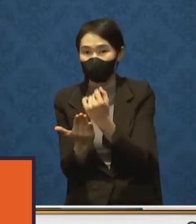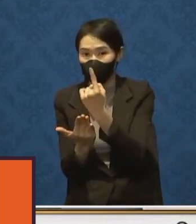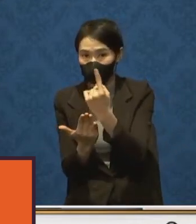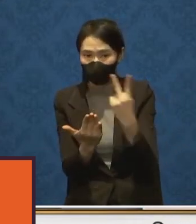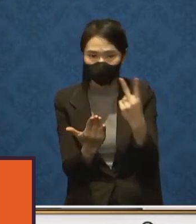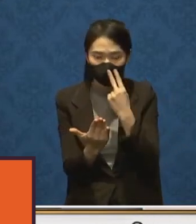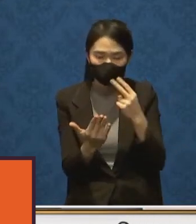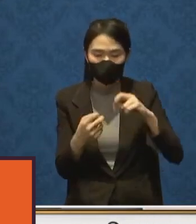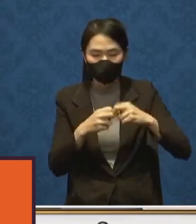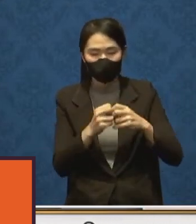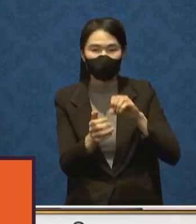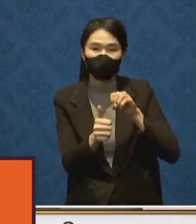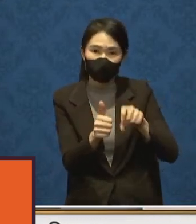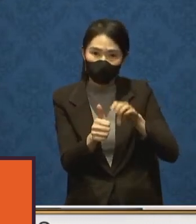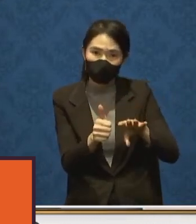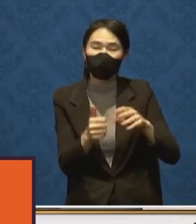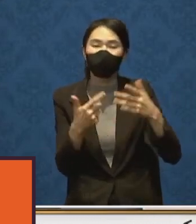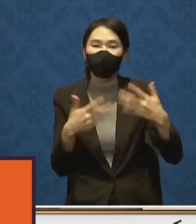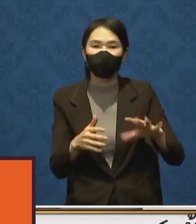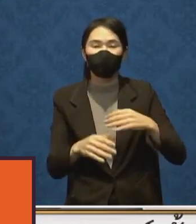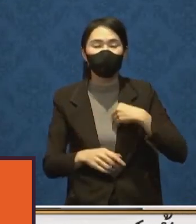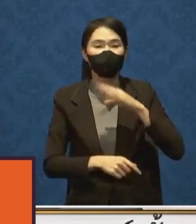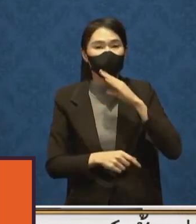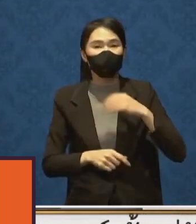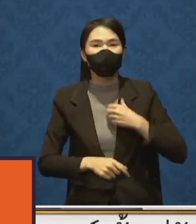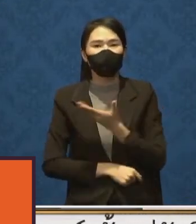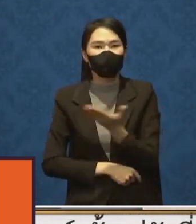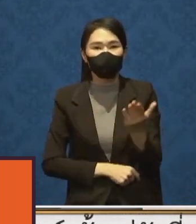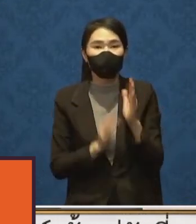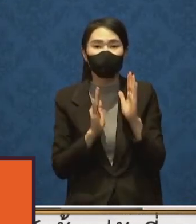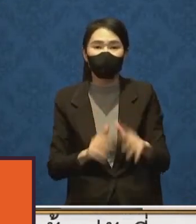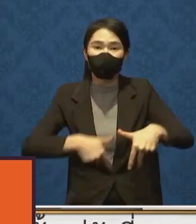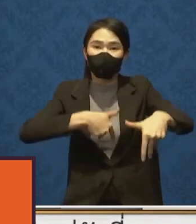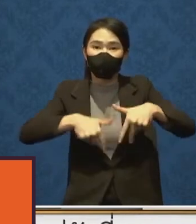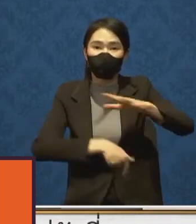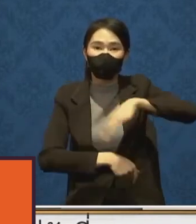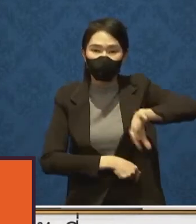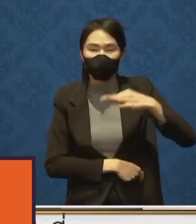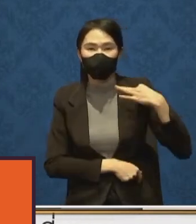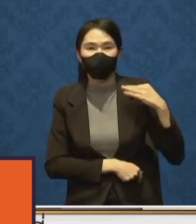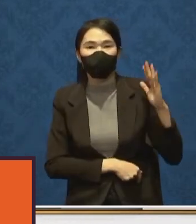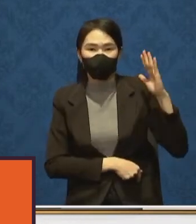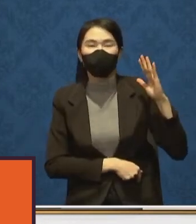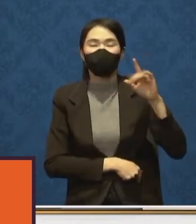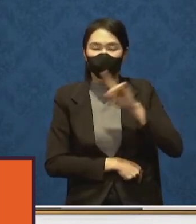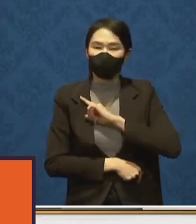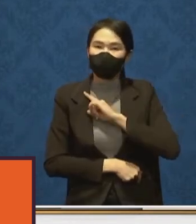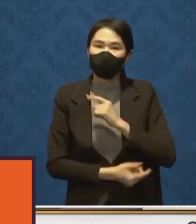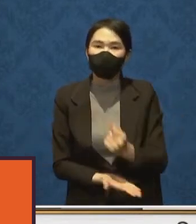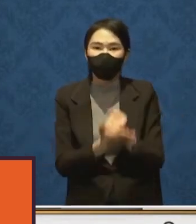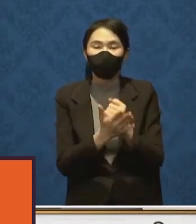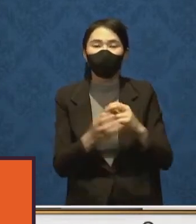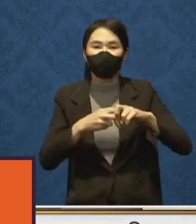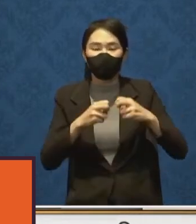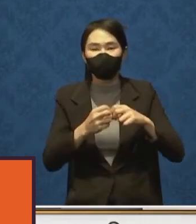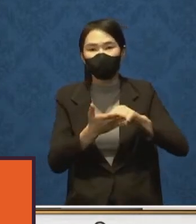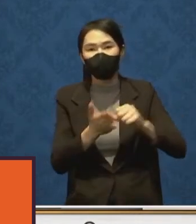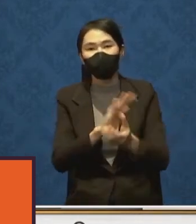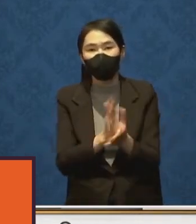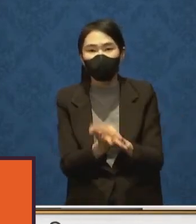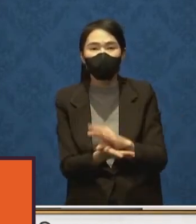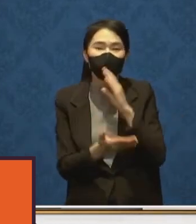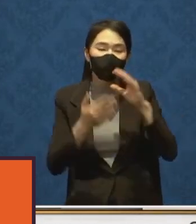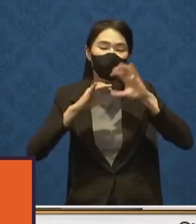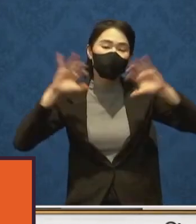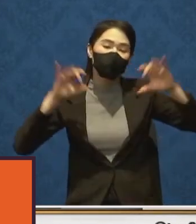เพื่อให้ปัญหาของพน้ประชาชนที่เราอาศาเข้ามาดูแลจะด้วยแก้ไขปัญหาไปได้สถีไม่ได้ปลอยให้รฐบาลขี่โนี้